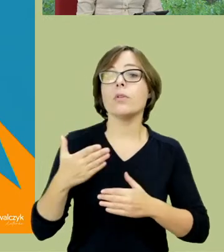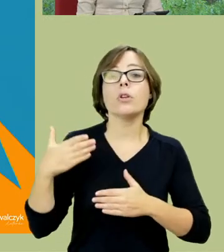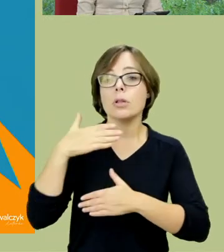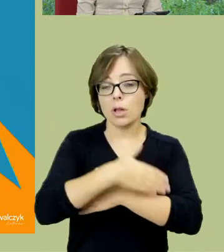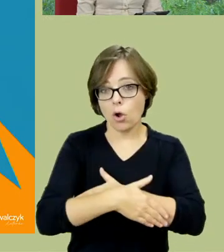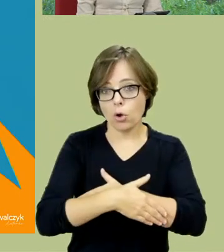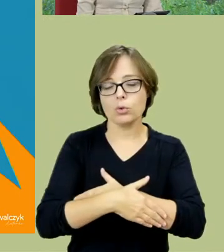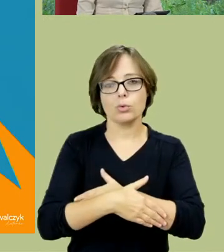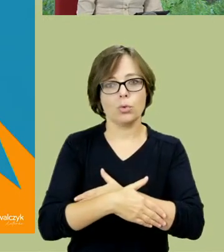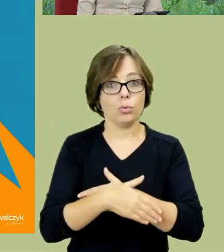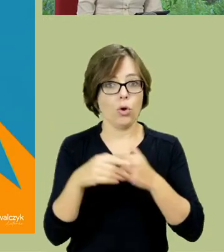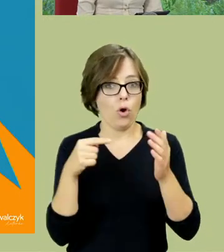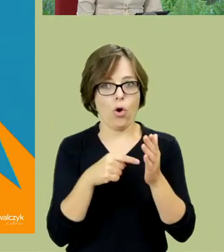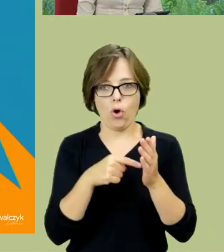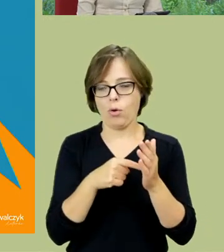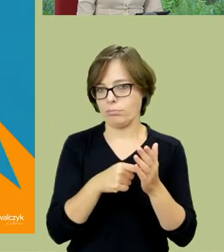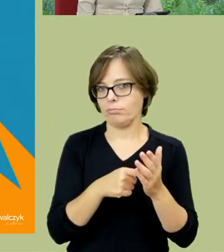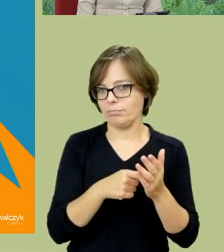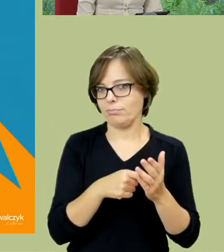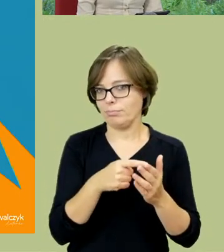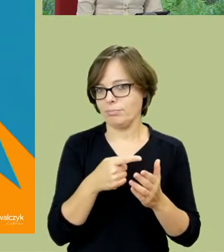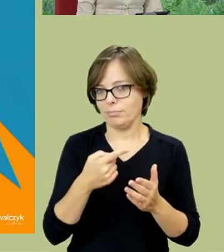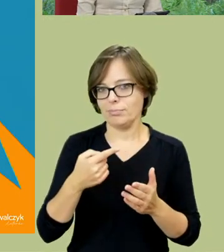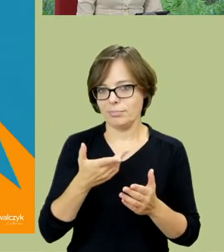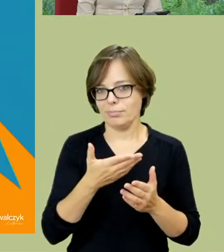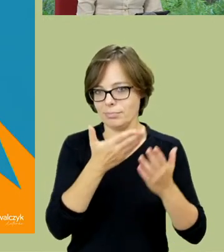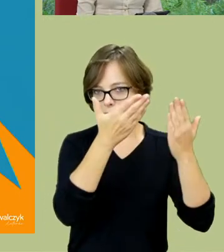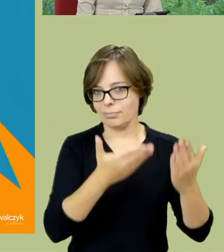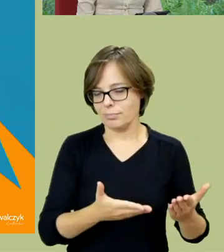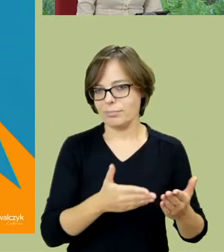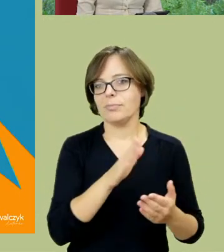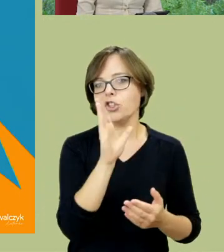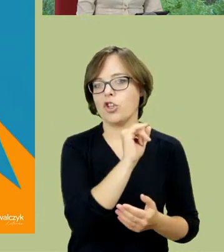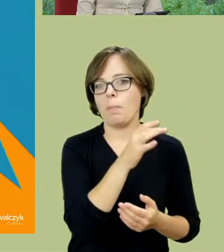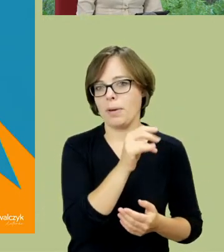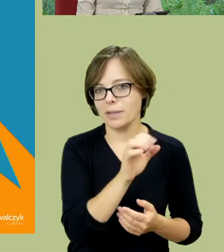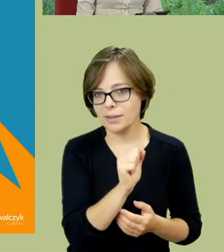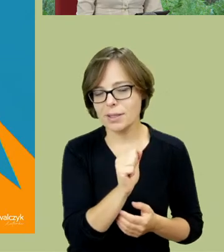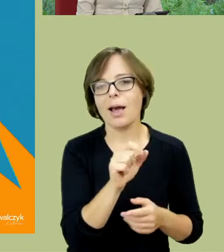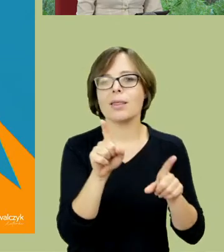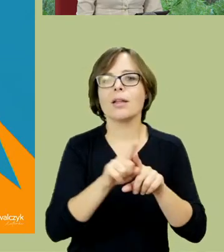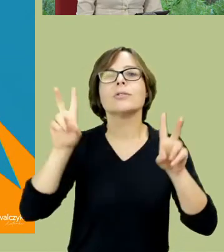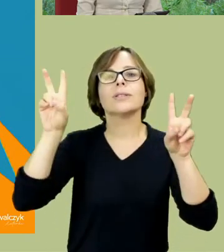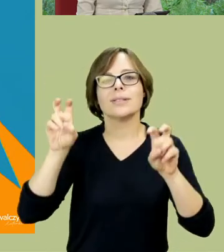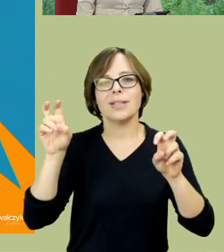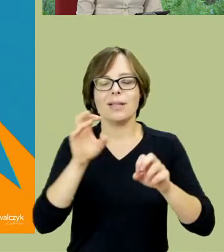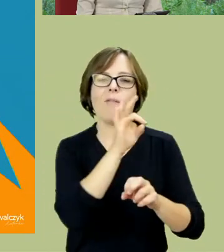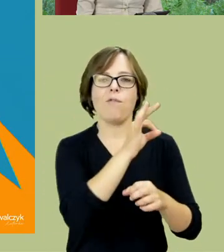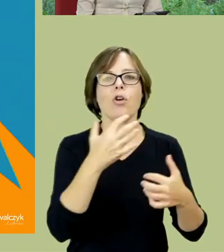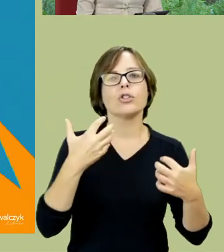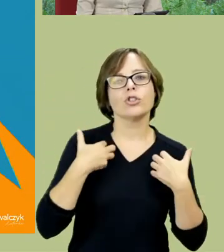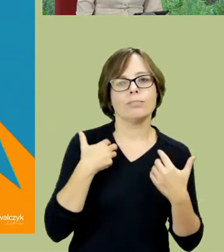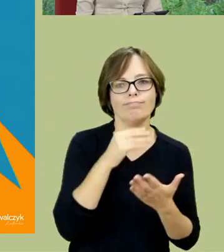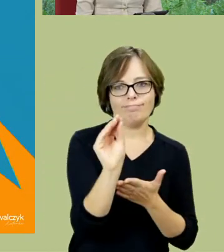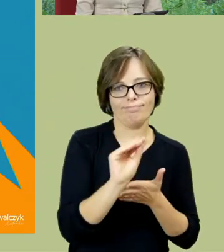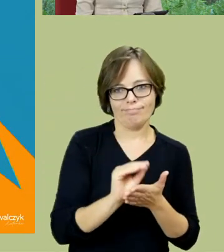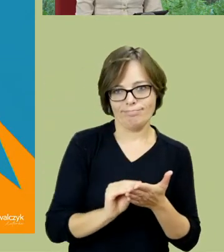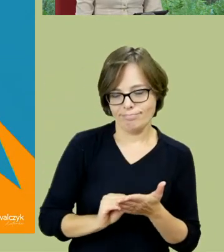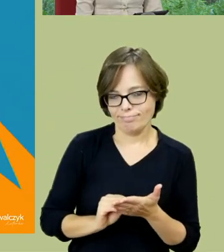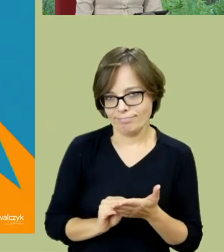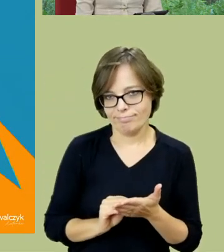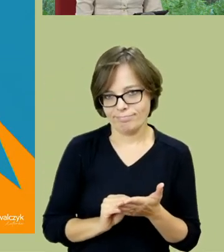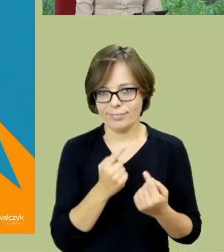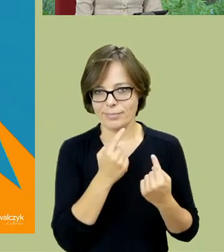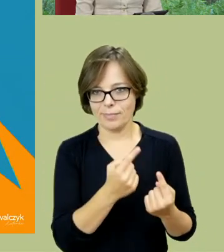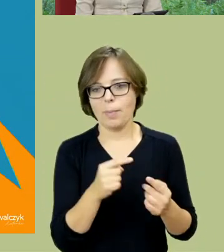nasza bohaterka ze stosownym cytatem z jej autobiografii, która może